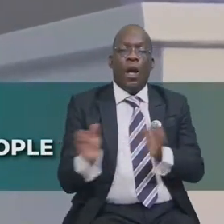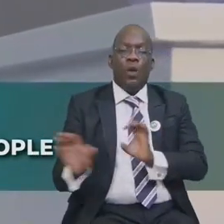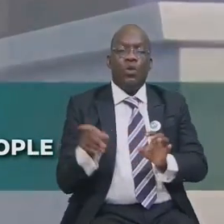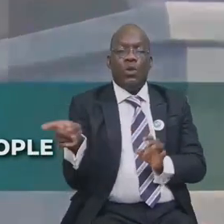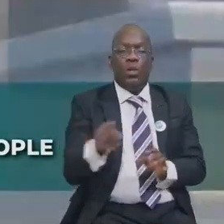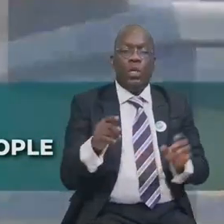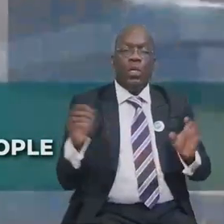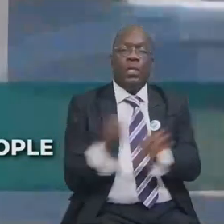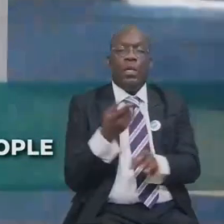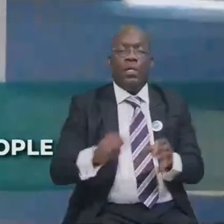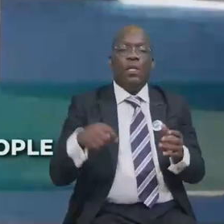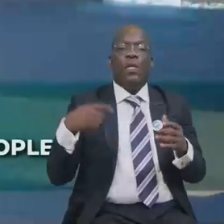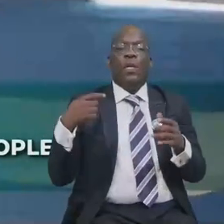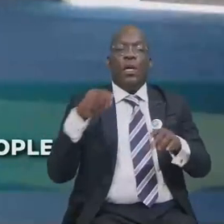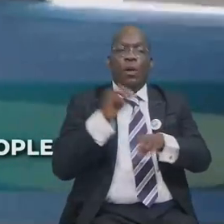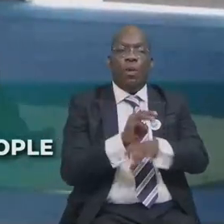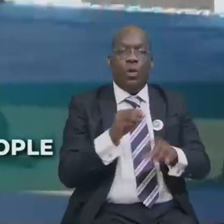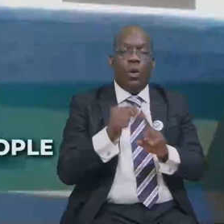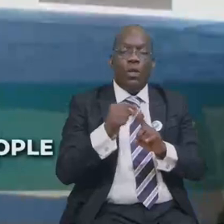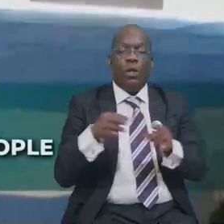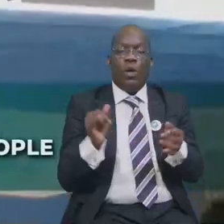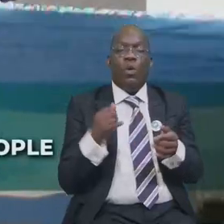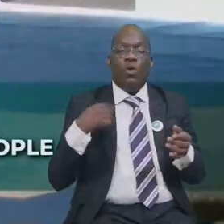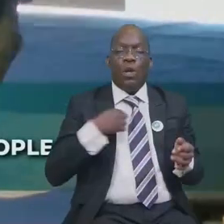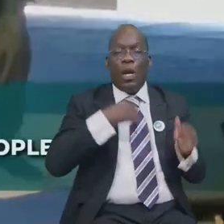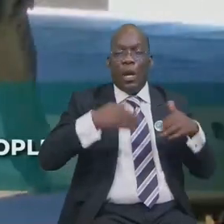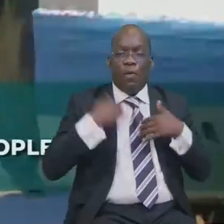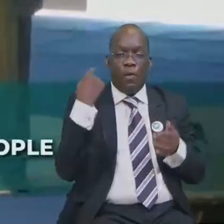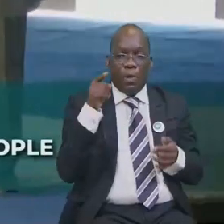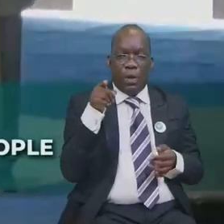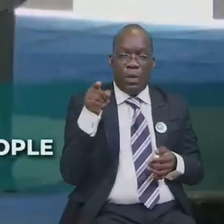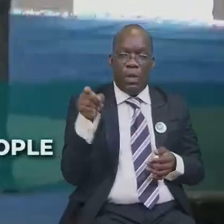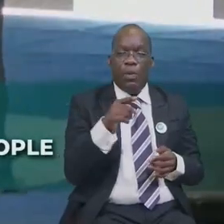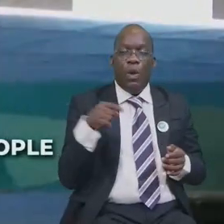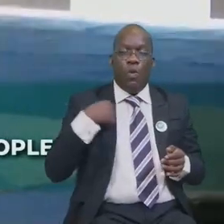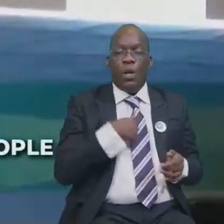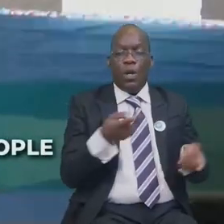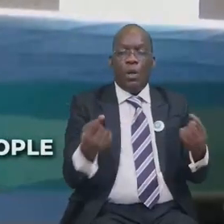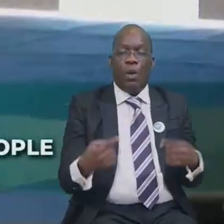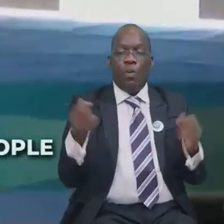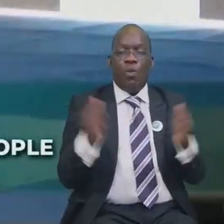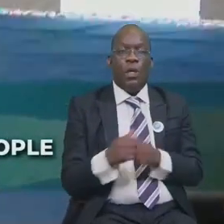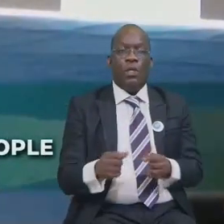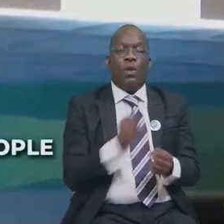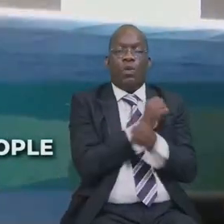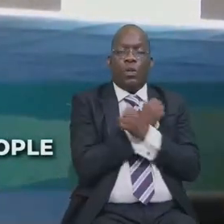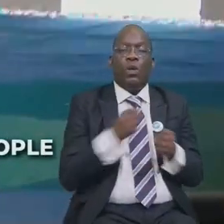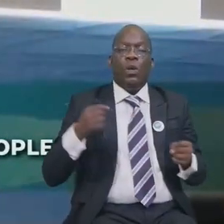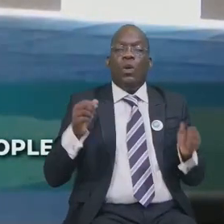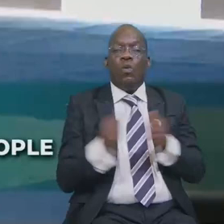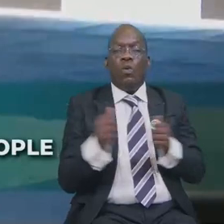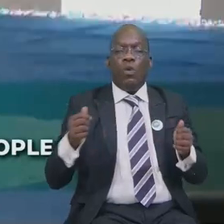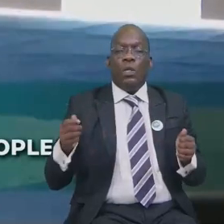le message que nous leur envoyons? Nous venons avec amour, nous venons avec patience, nous venons avec l'Esprit de